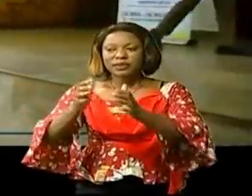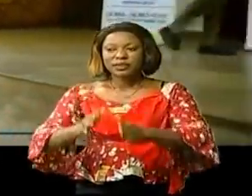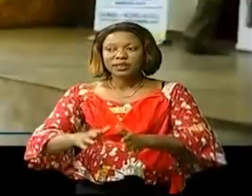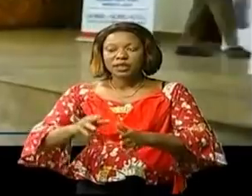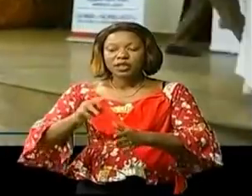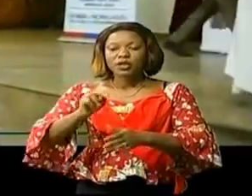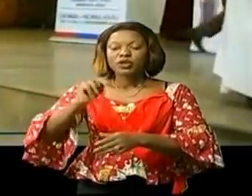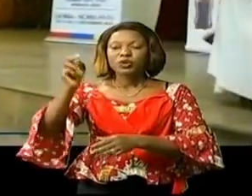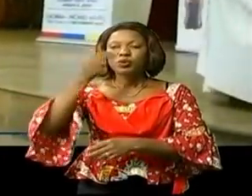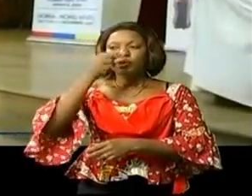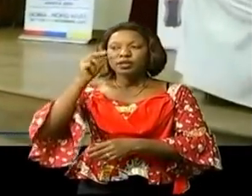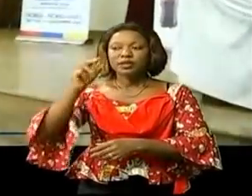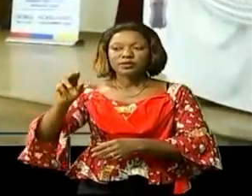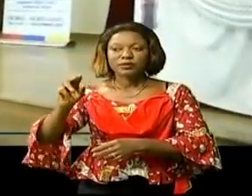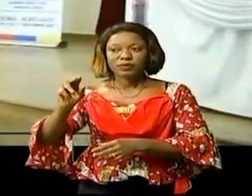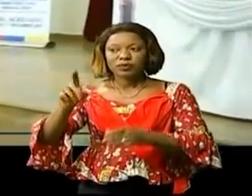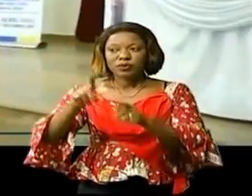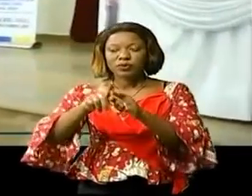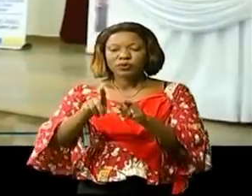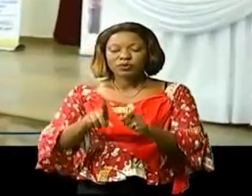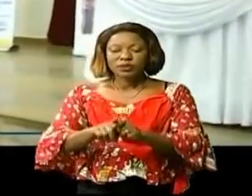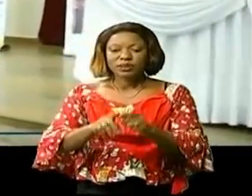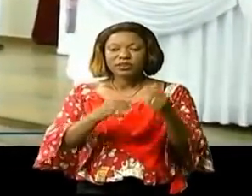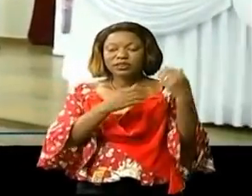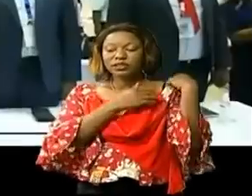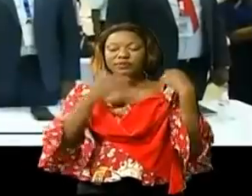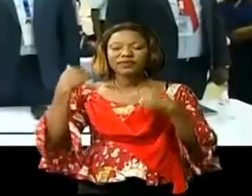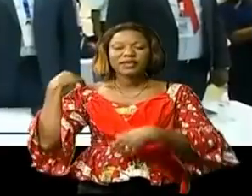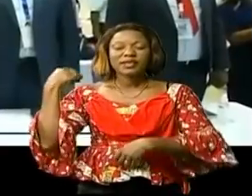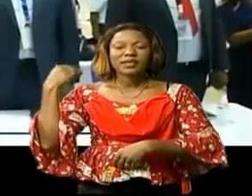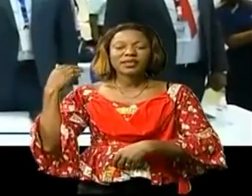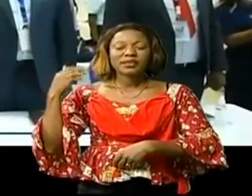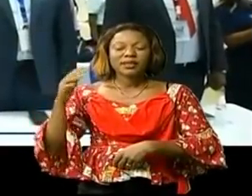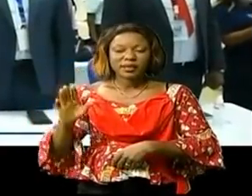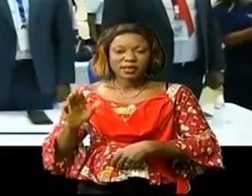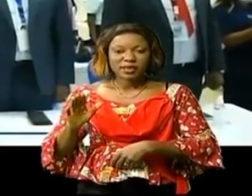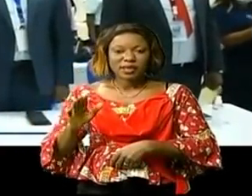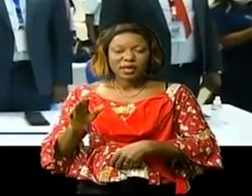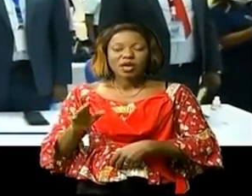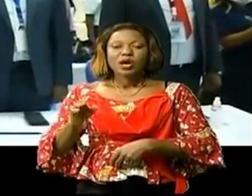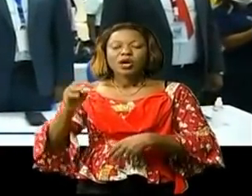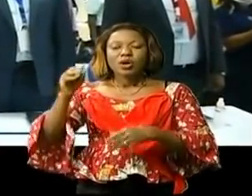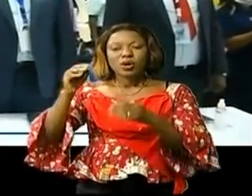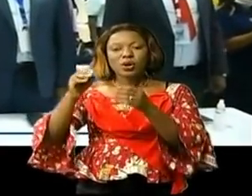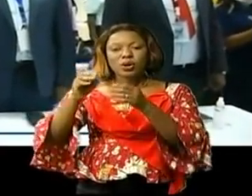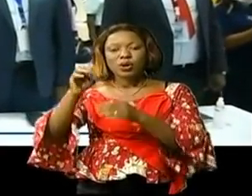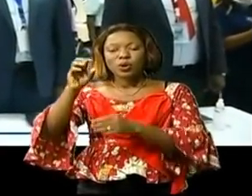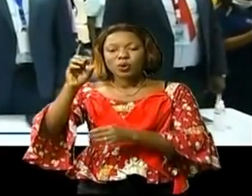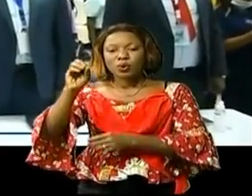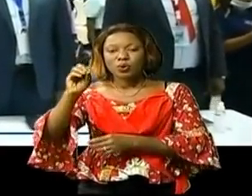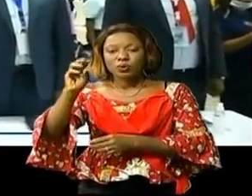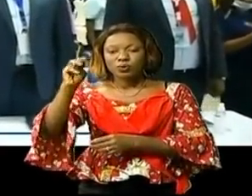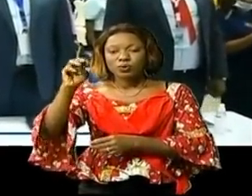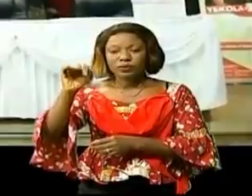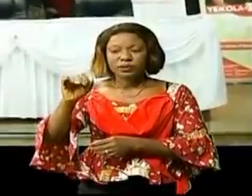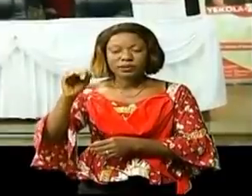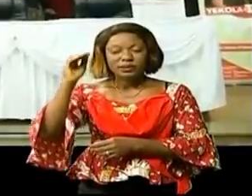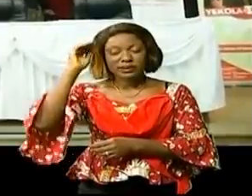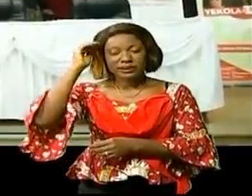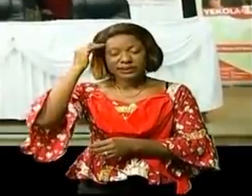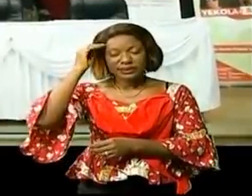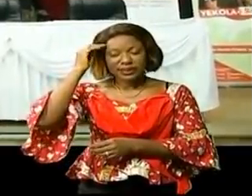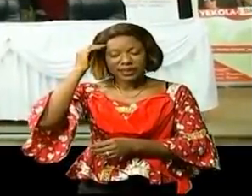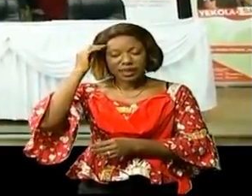Kivu, le conseil principal du chef de l'État, la directrice pays de l'ONU-SIDA, le coordonnateur du Fonds national